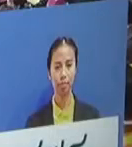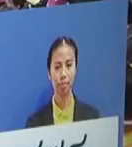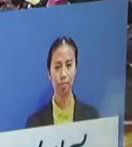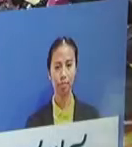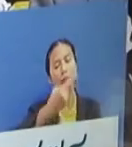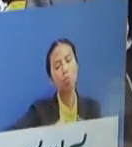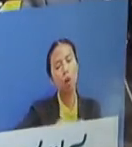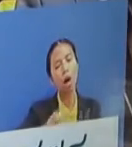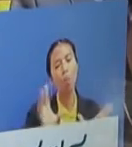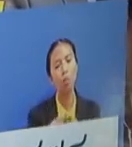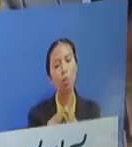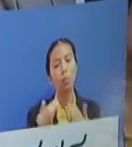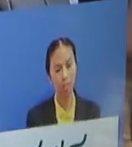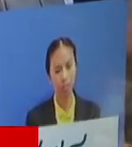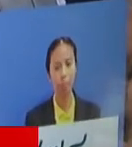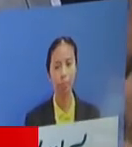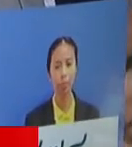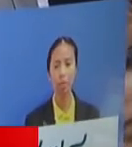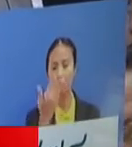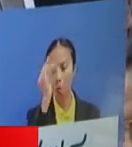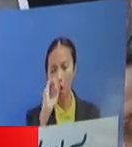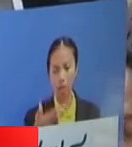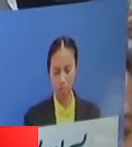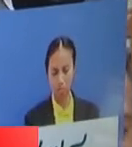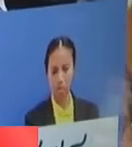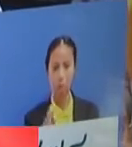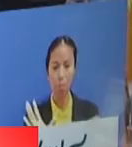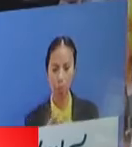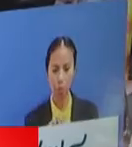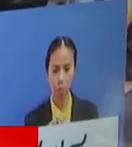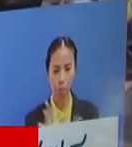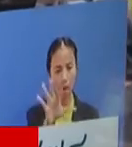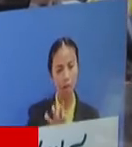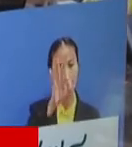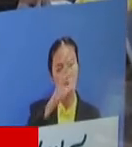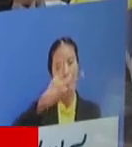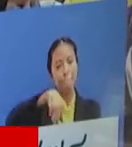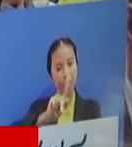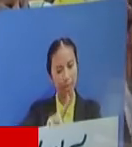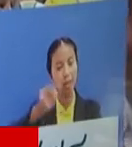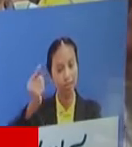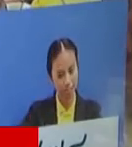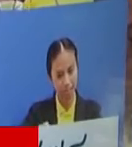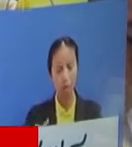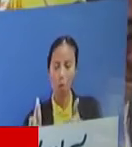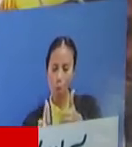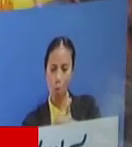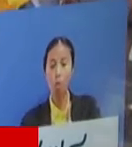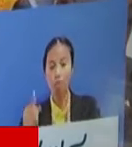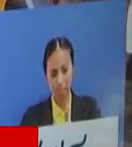ารมีด่านแรกก็คือการประชุมพิจารณาร่างพระราชบัญญัติงบประมาณรายจ่ายประจำปีงบประมา